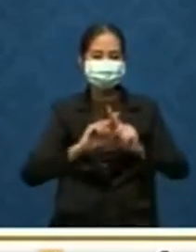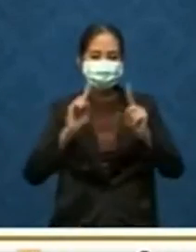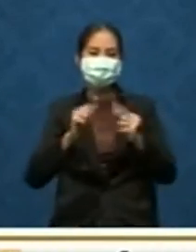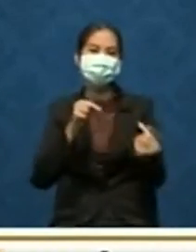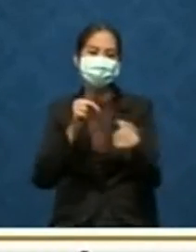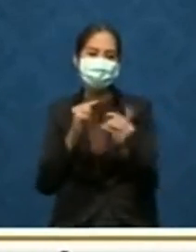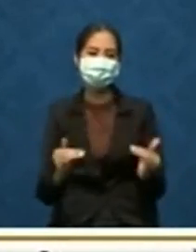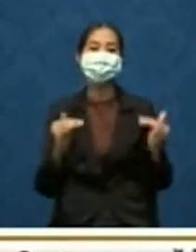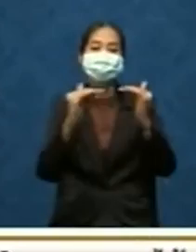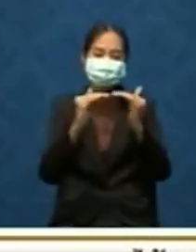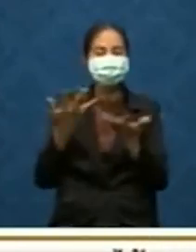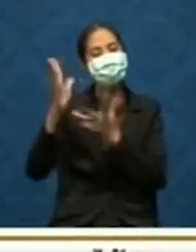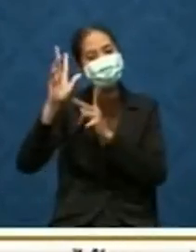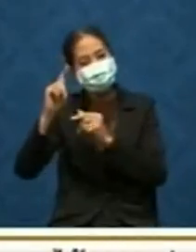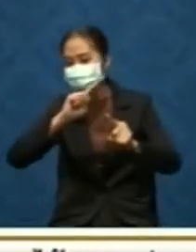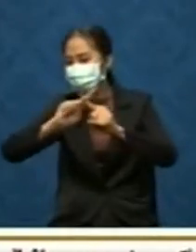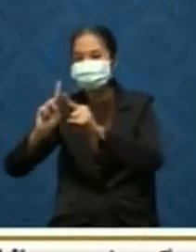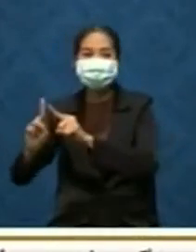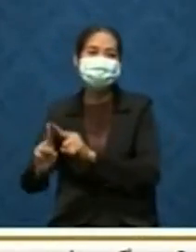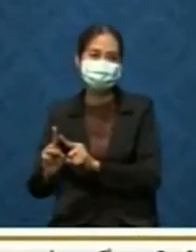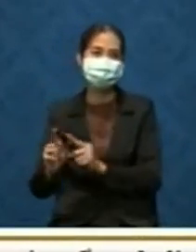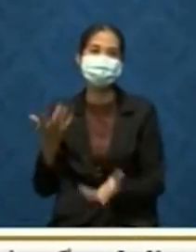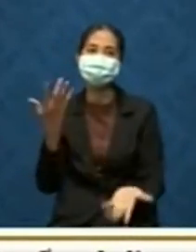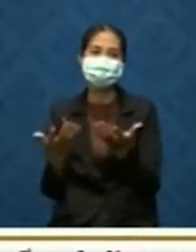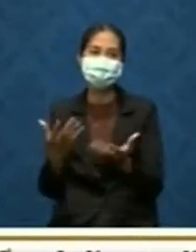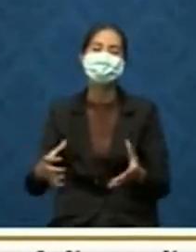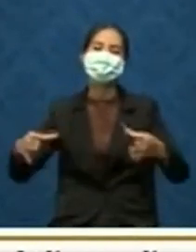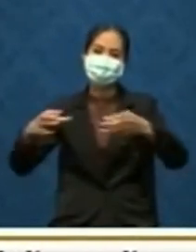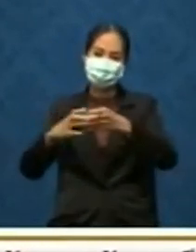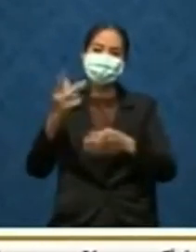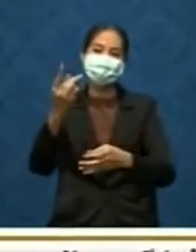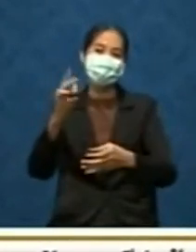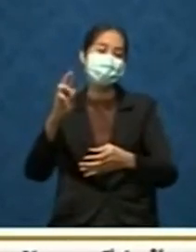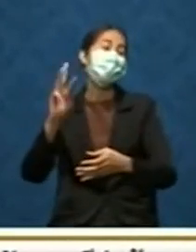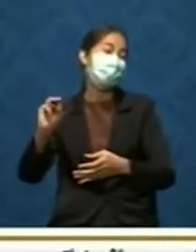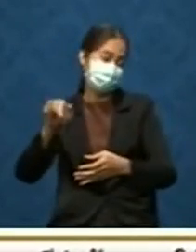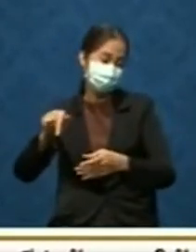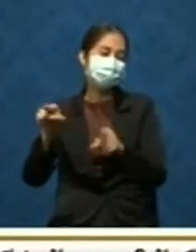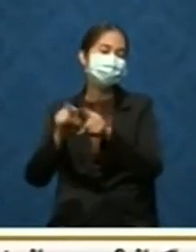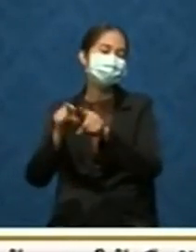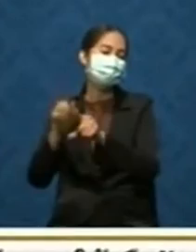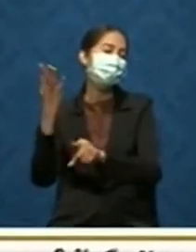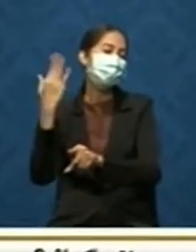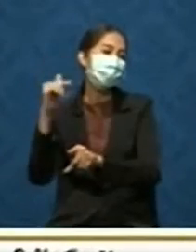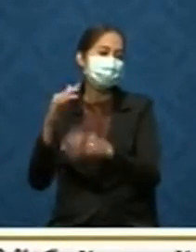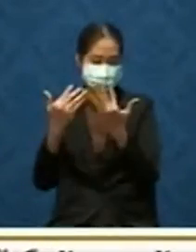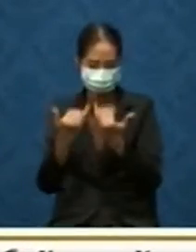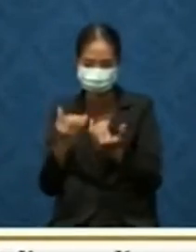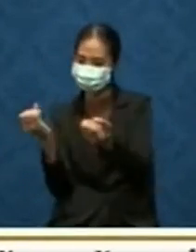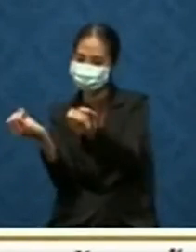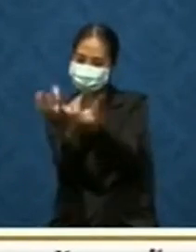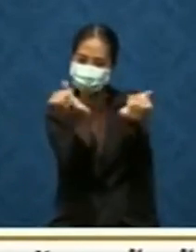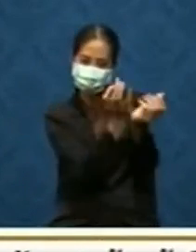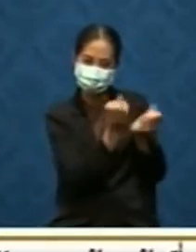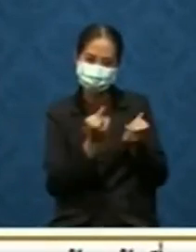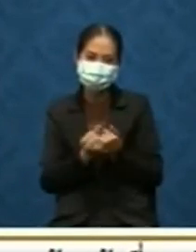วิชาการไปสู่สื่อมวลชนหรือแม้กระทั่งครมเมื่อวานนี้จะเห็นได้ว่าเรื่องนี้กระทบในวงกว้างครับท่านประธาน